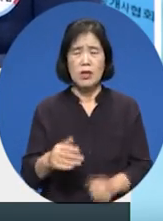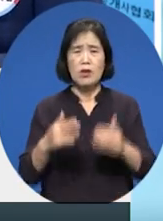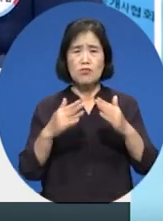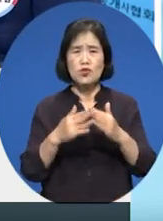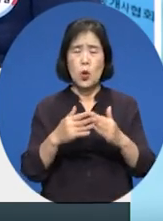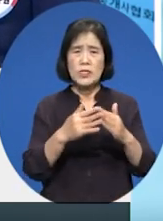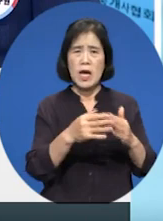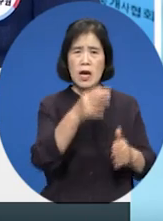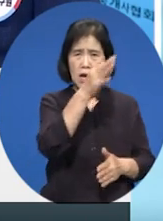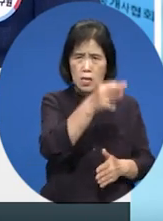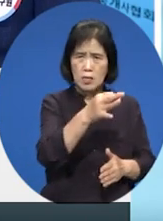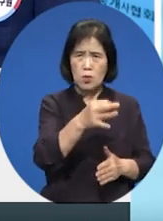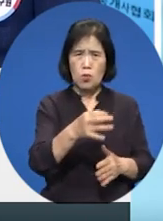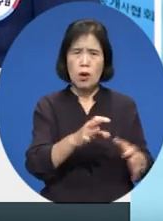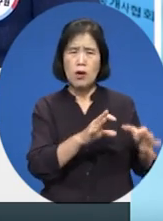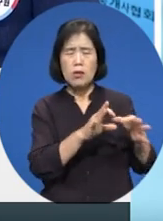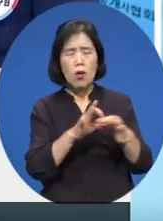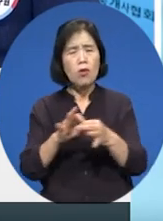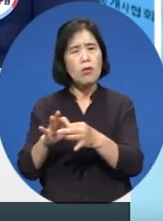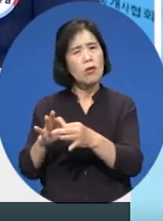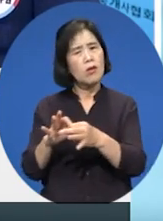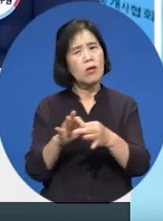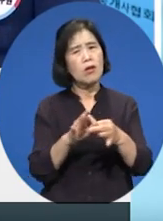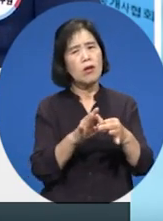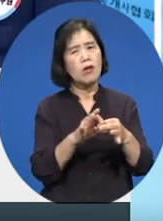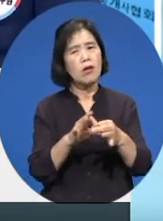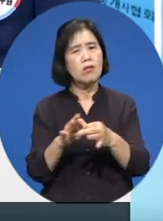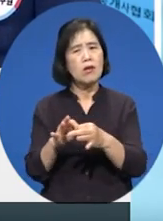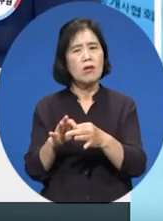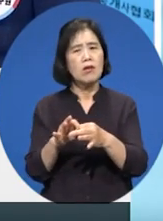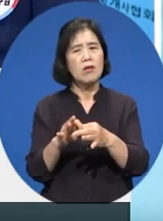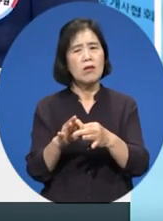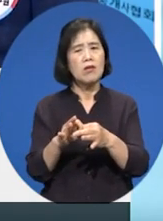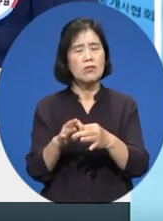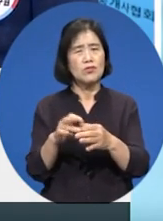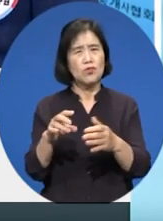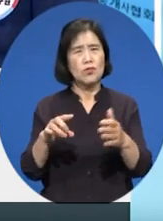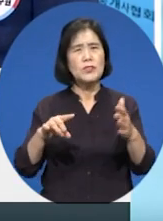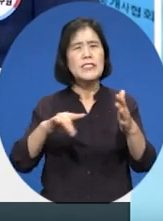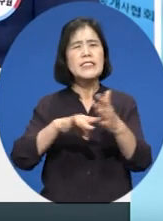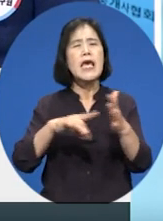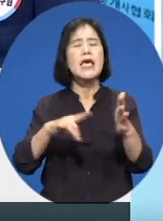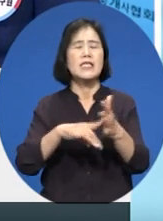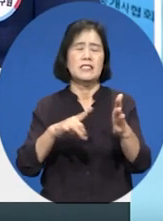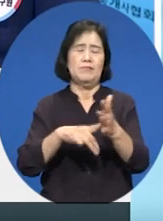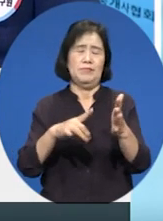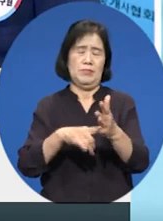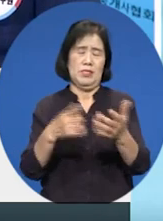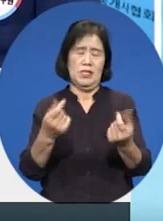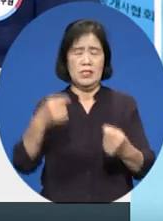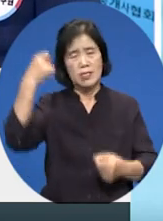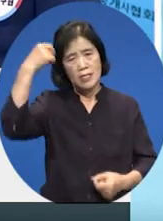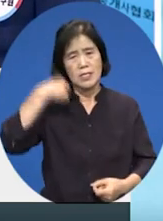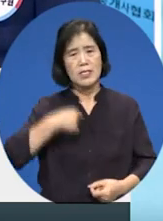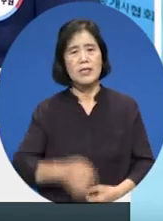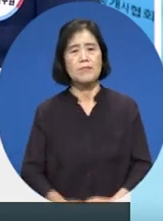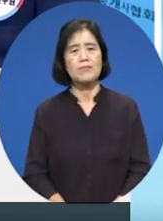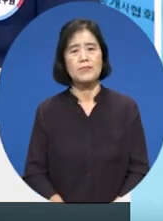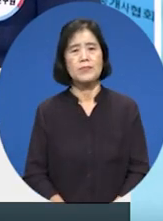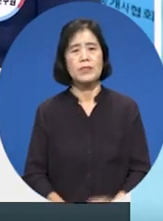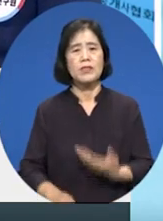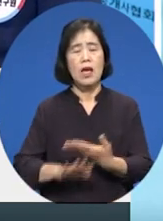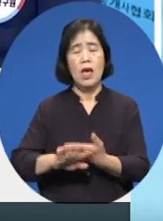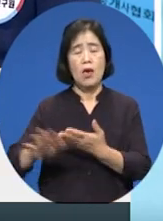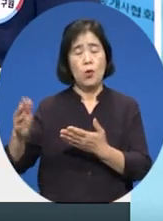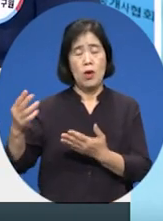부동산 가격하고가 이게 연계된 자체가 굉장히 조세적인 지금 이 네. 부분들이 있습니다. 그래서 지금 해외에